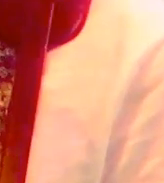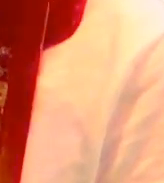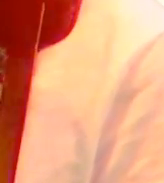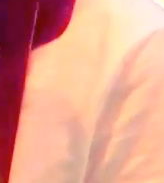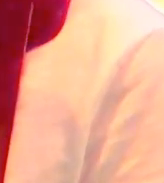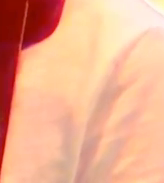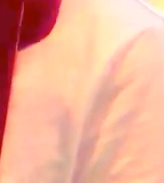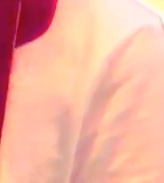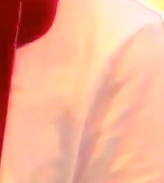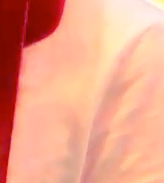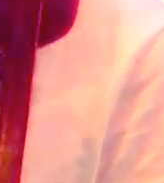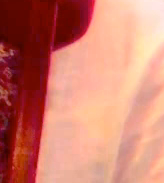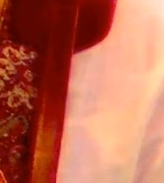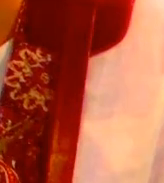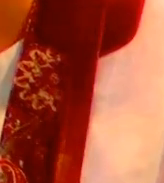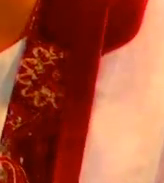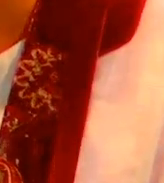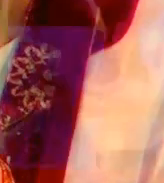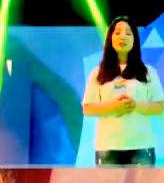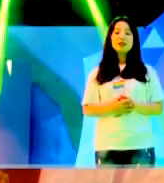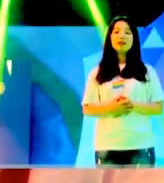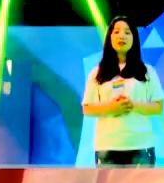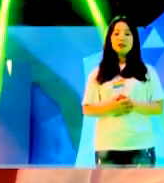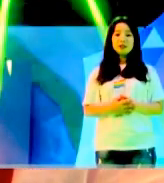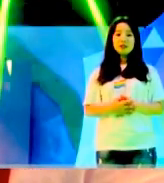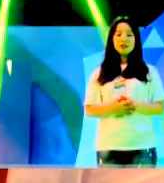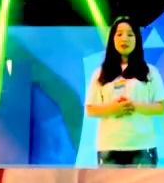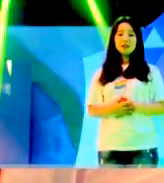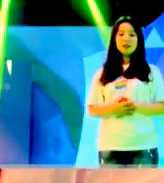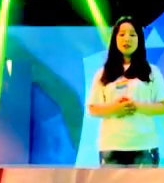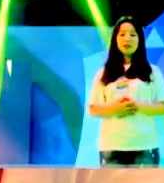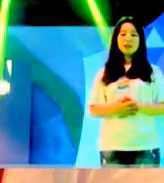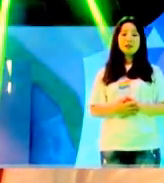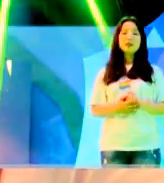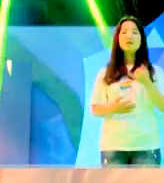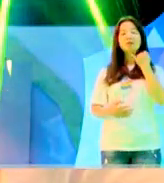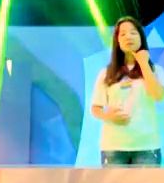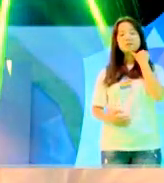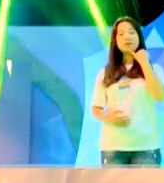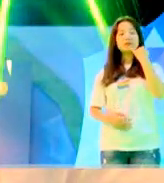시작했던 우리. 괜찮아.